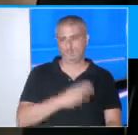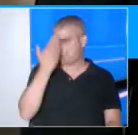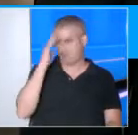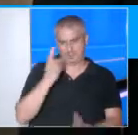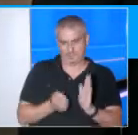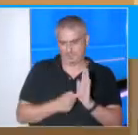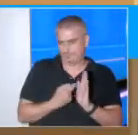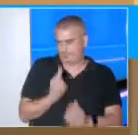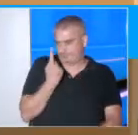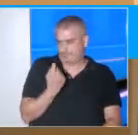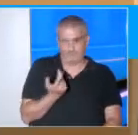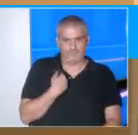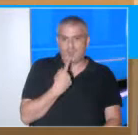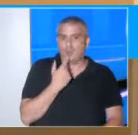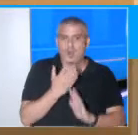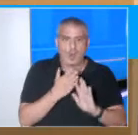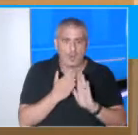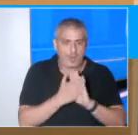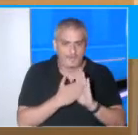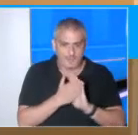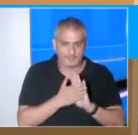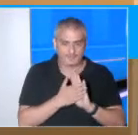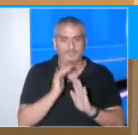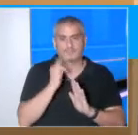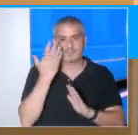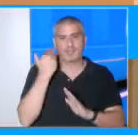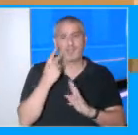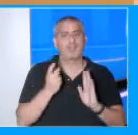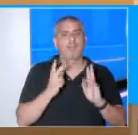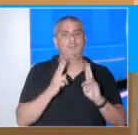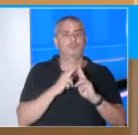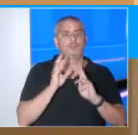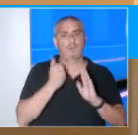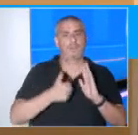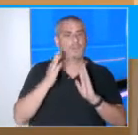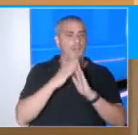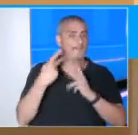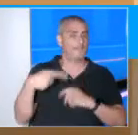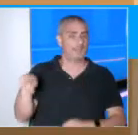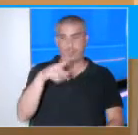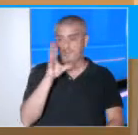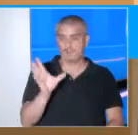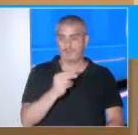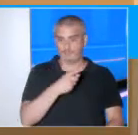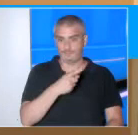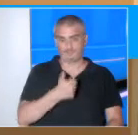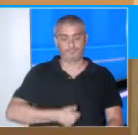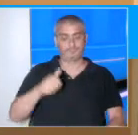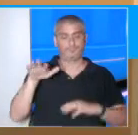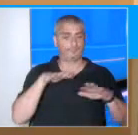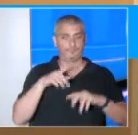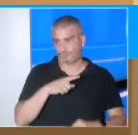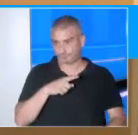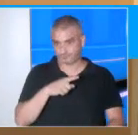דרישה כזו. אני יכול לבוא ולומר שכן הייתה פגישה של מנהלי בתי החולים עם ראש